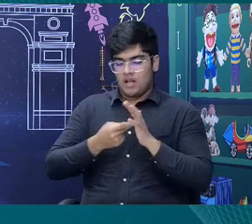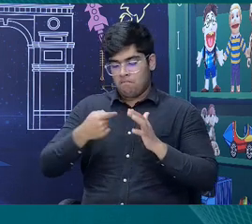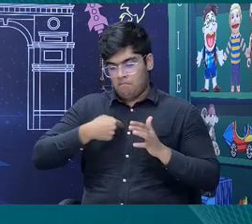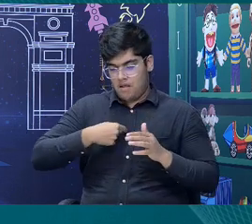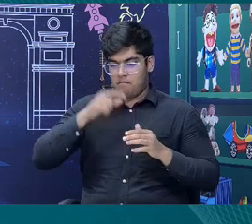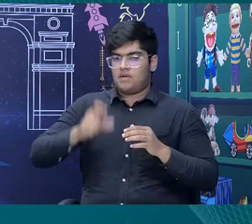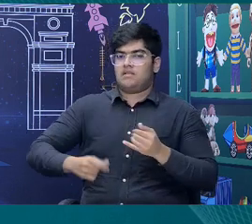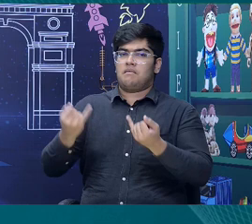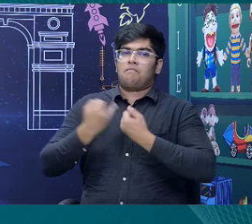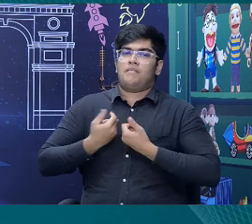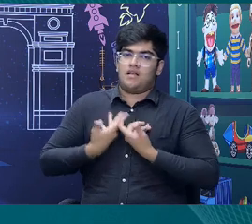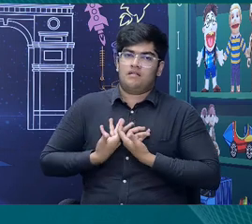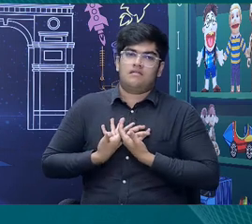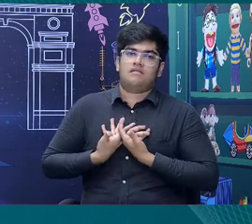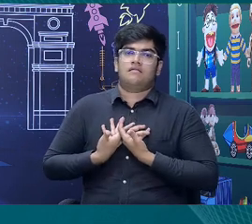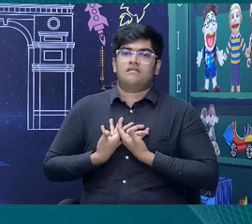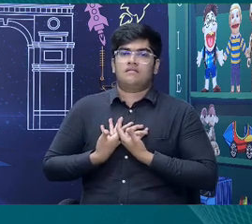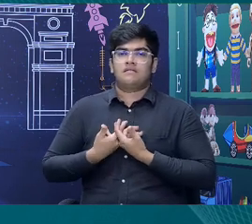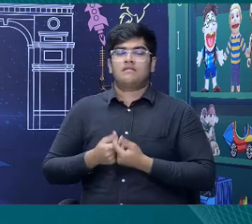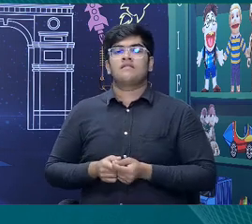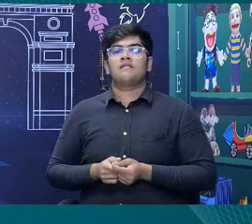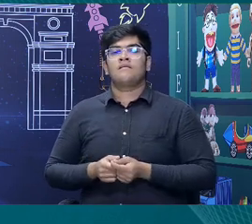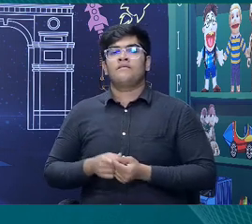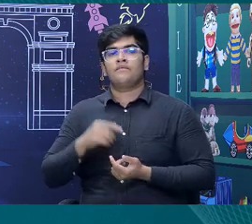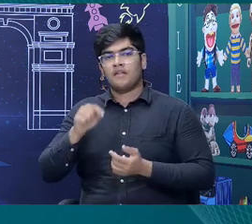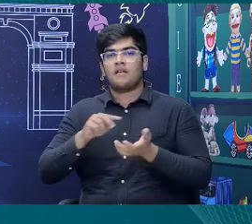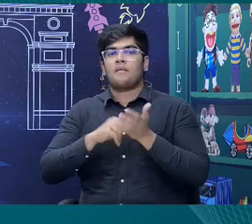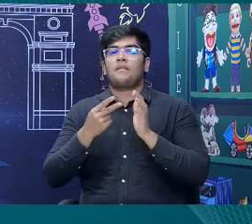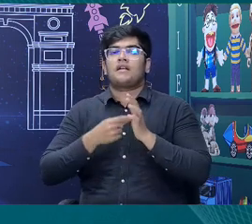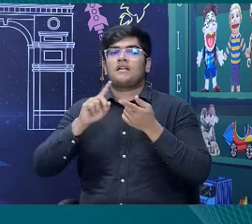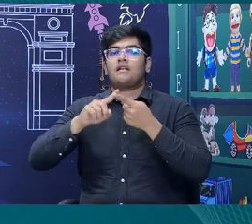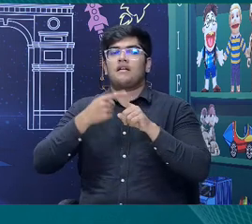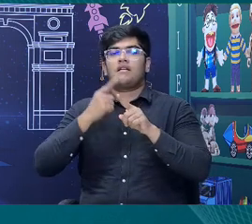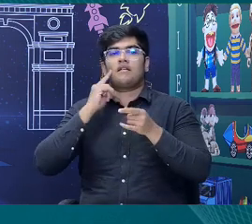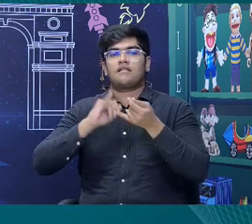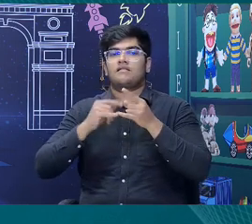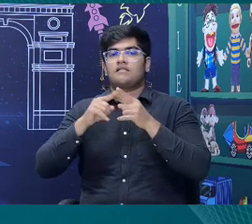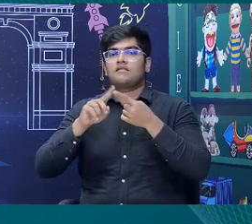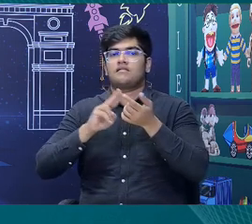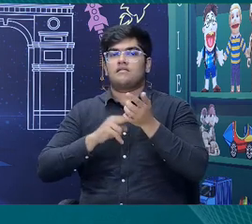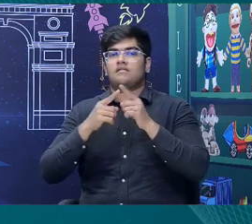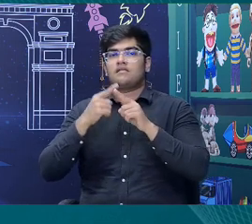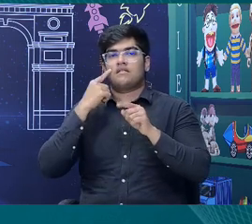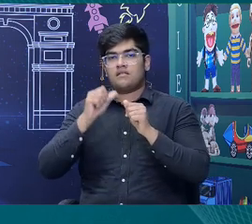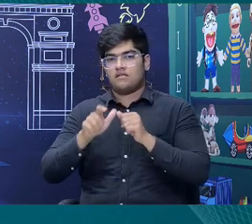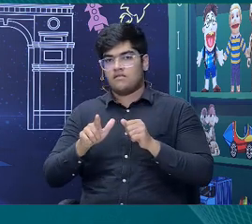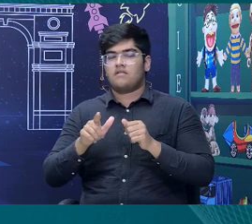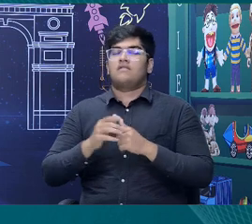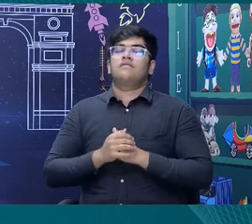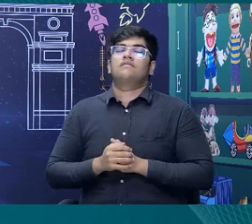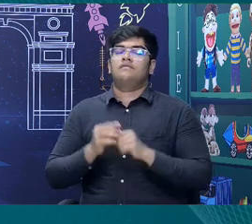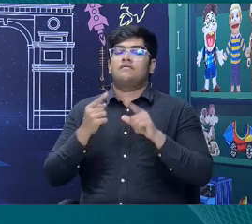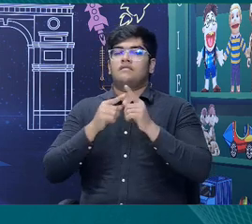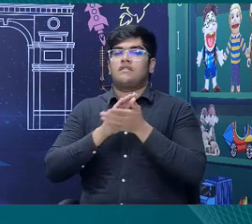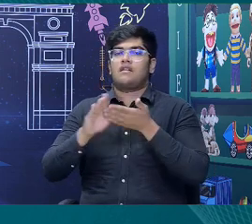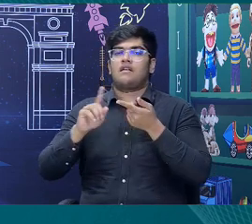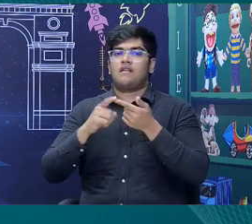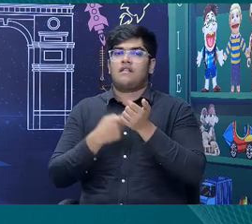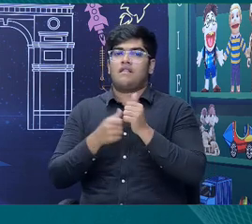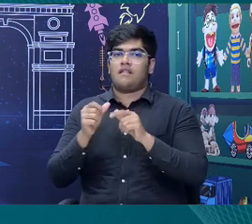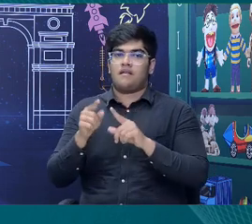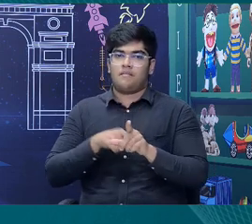है मैं ही बुरा हूं तो उसमें हम एक्जिस्टेंशल थेरेपी लेते हैं क्यों क्योंकि हम एक हेल्प करते हैं क्लाइंट को पता करने के